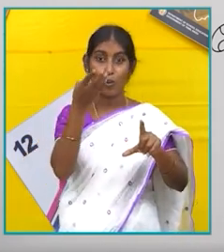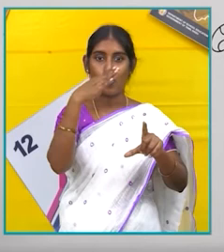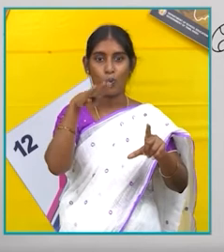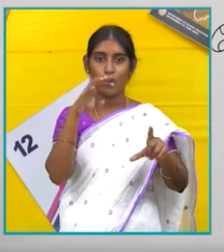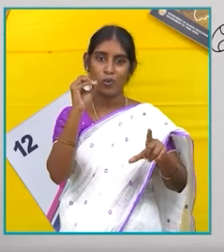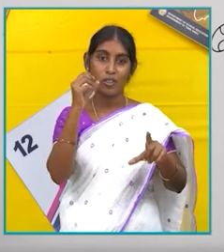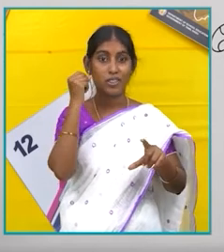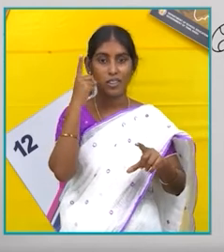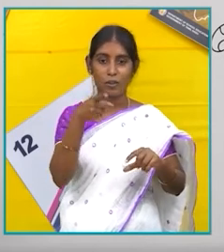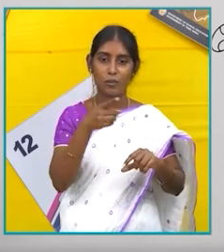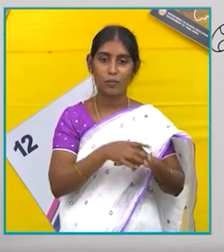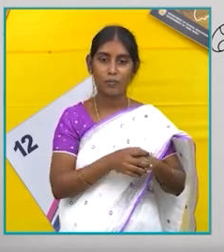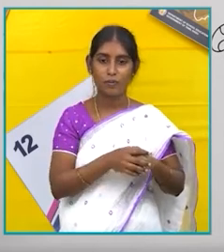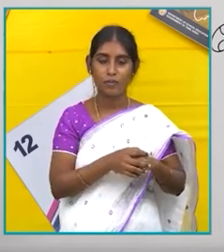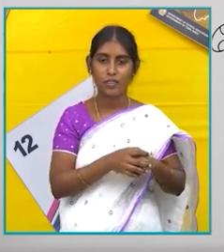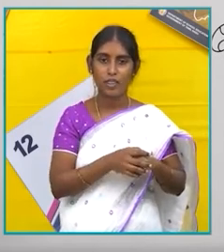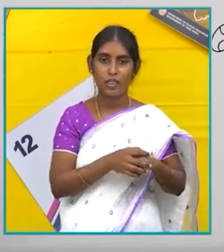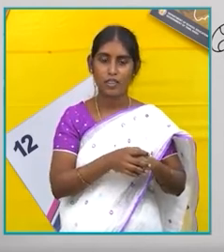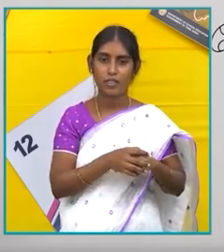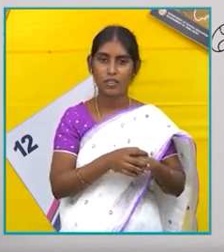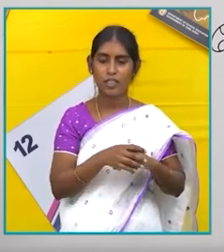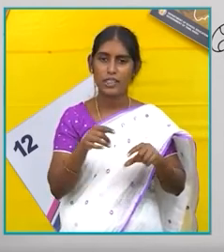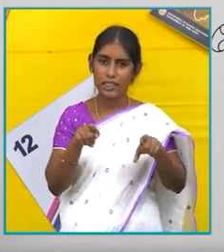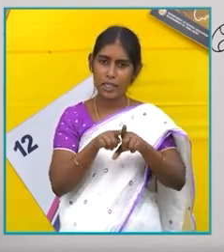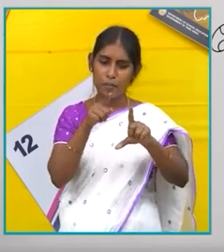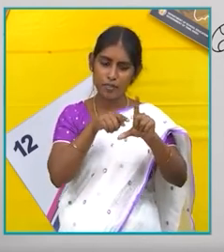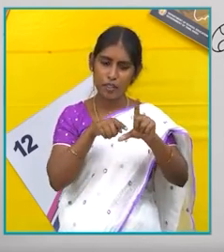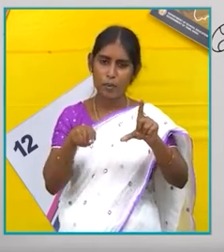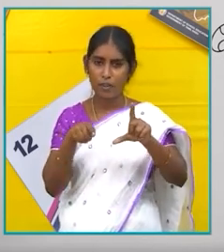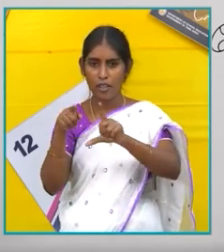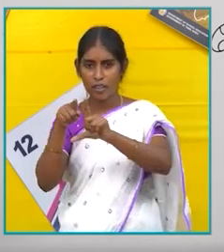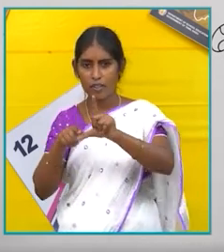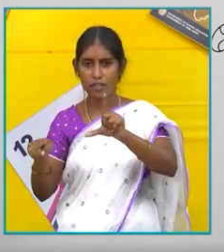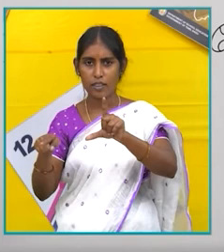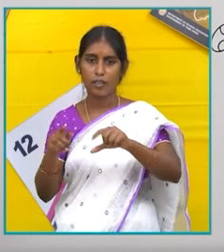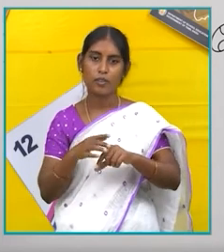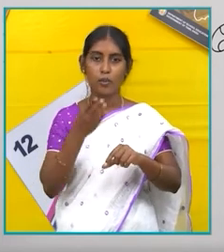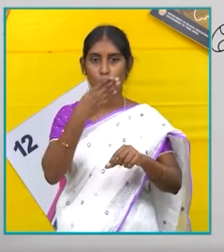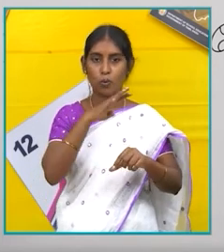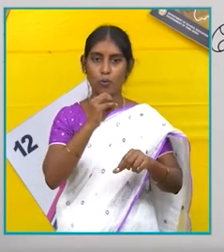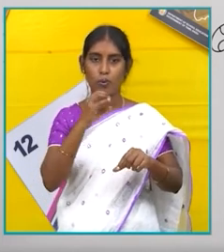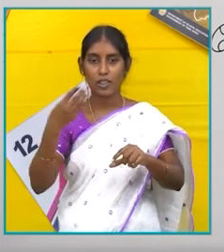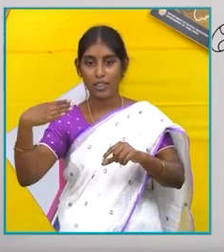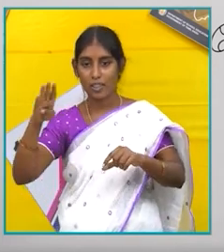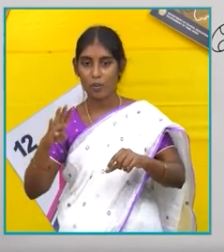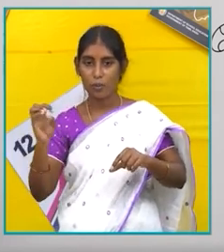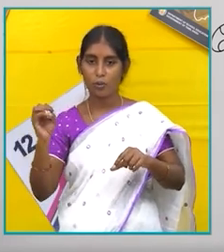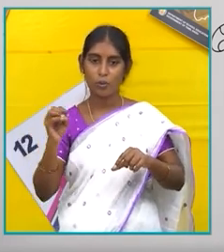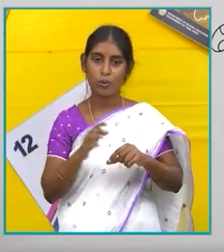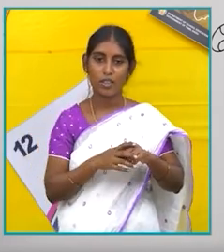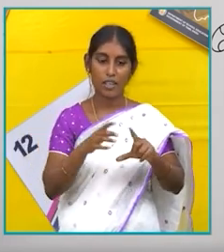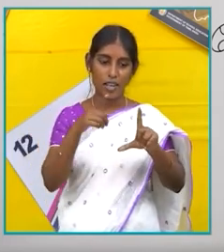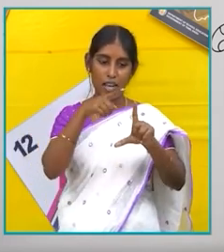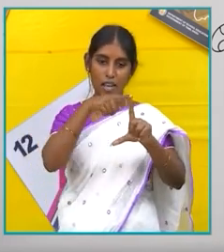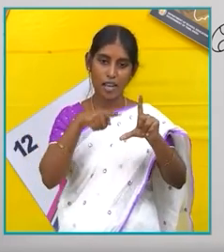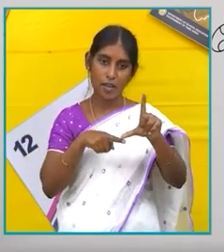செங்கோணம் ஒரு முக்கோணத்தோட செங்கோணம் இன்னொரு முக்கோணம் செங்கோண முக்கோணமா இருந்ததுனா அது சமமா இருக்கும் இல்லையா அதே மாதிரி கர்ணம்